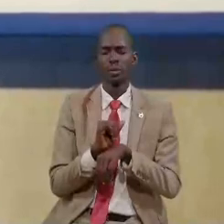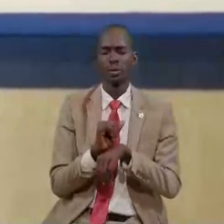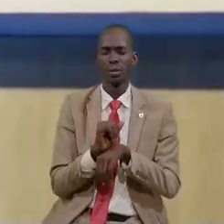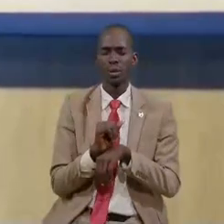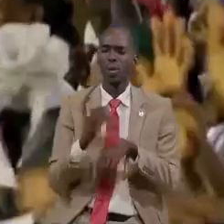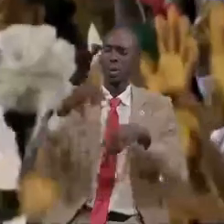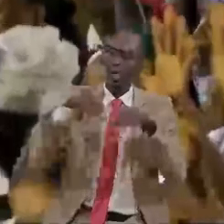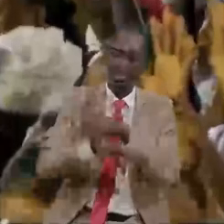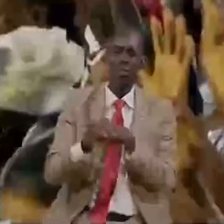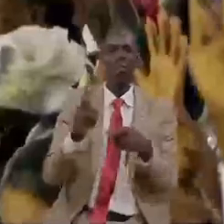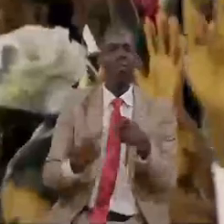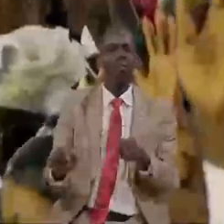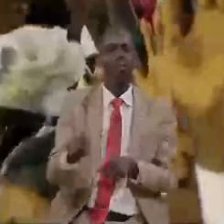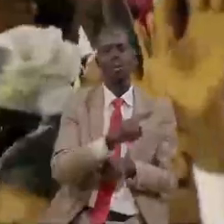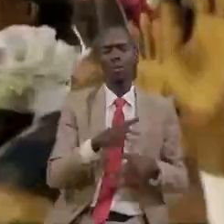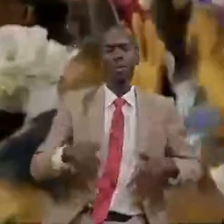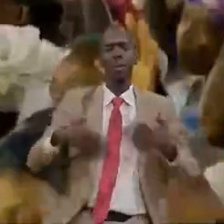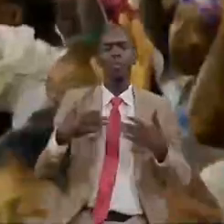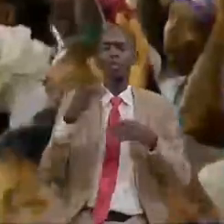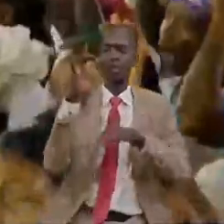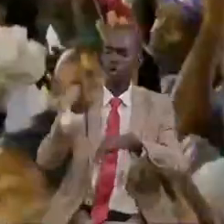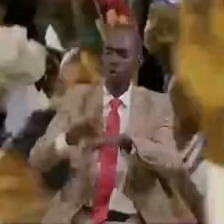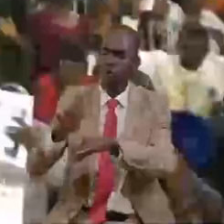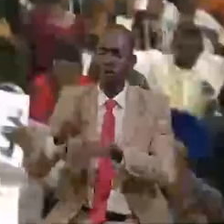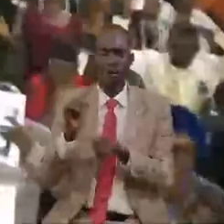rentre dans chaque vie, touche toute vie,